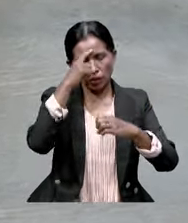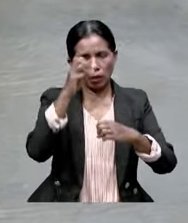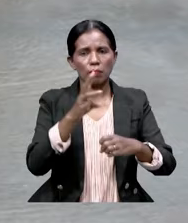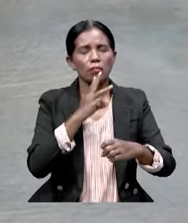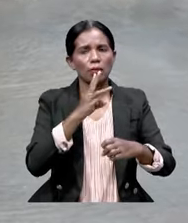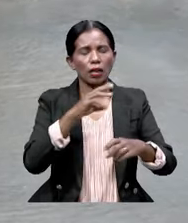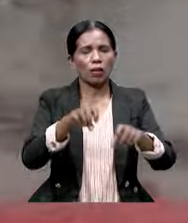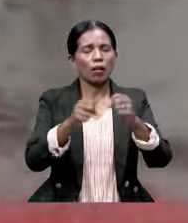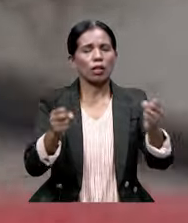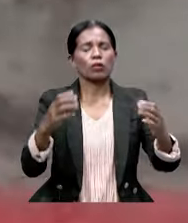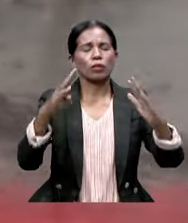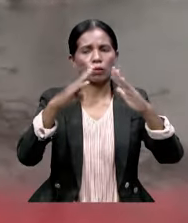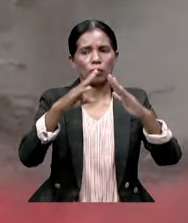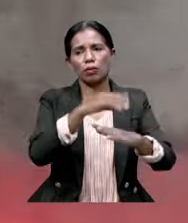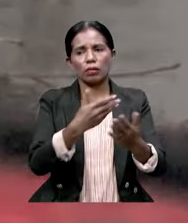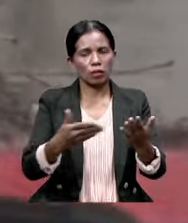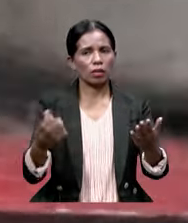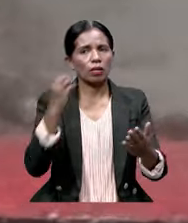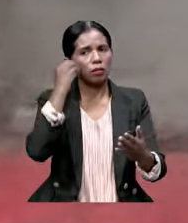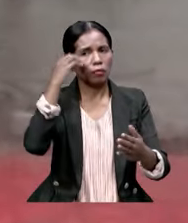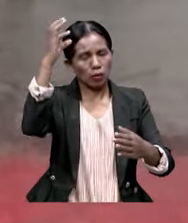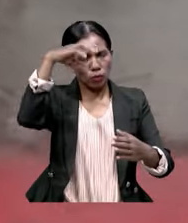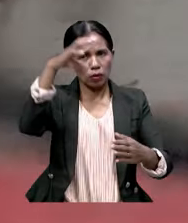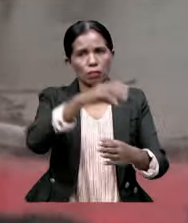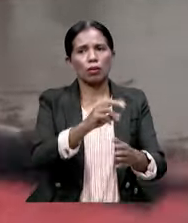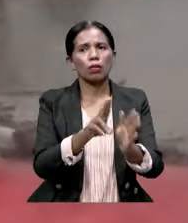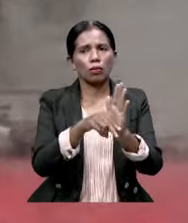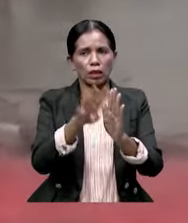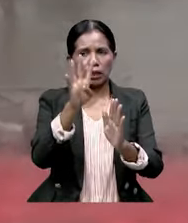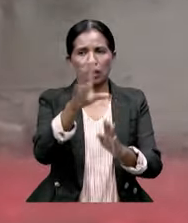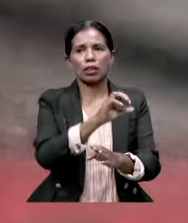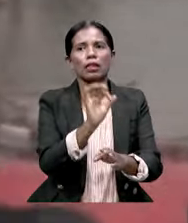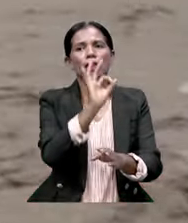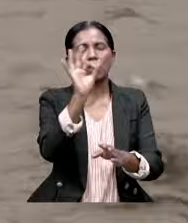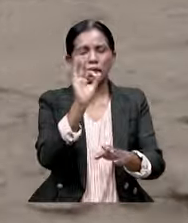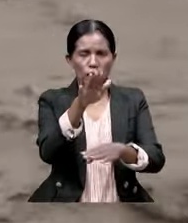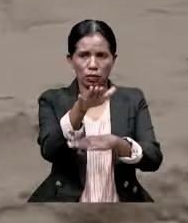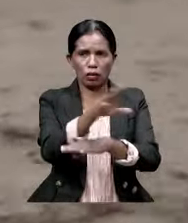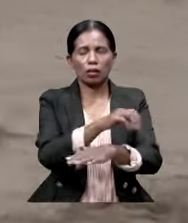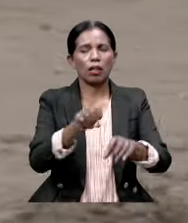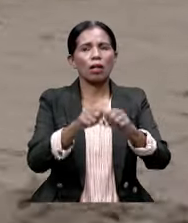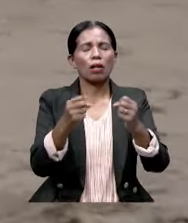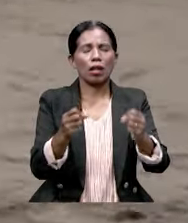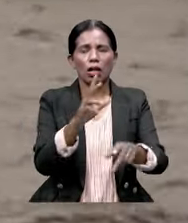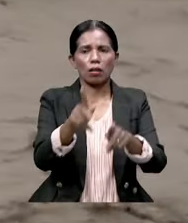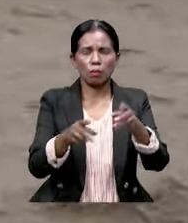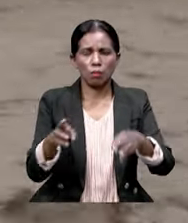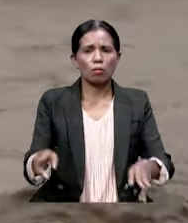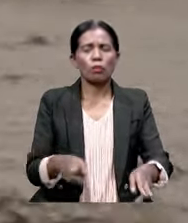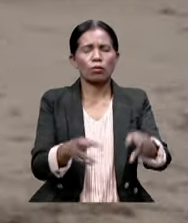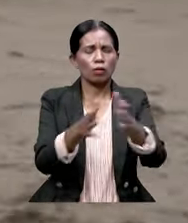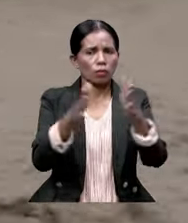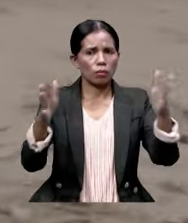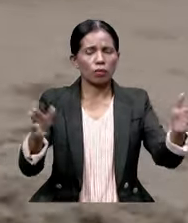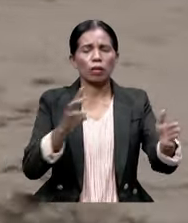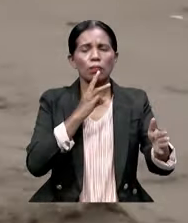uma no estraga sasan umalaran. Udang nebe acontece kuaje ora sa tresin ia sexta loro kraikne resulta mota tu no volume bot no besa ia